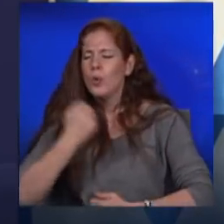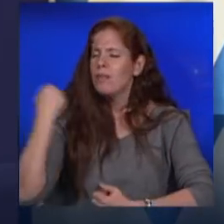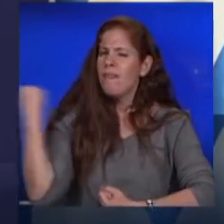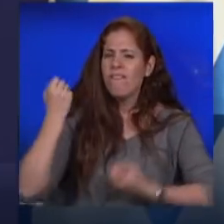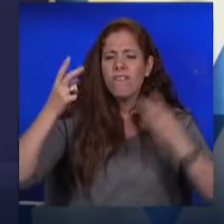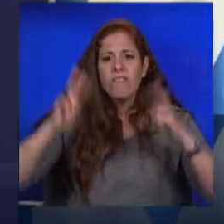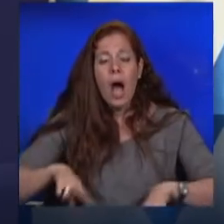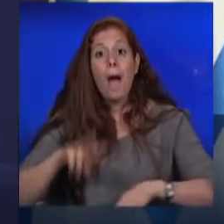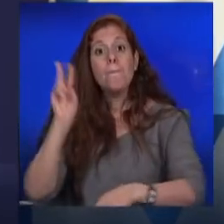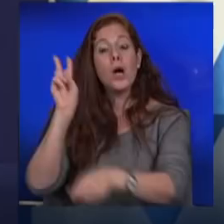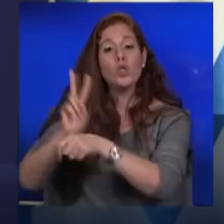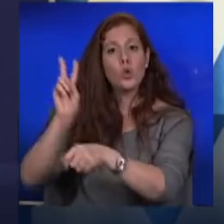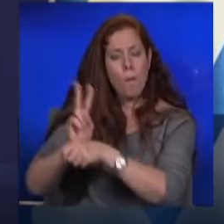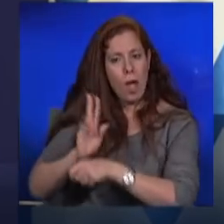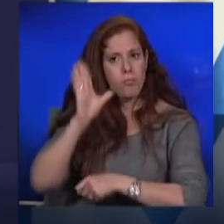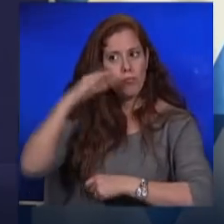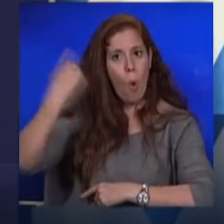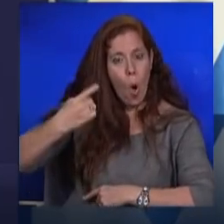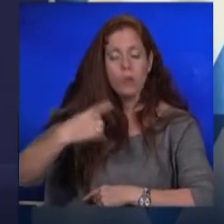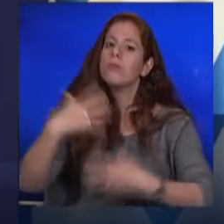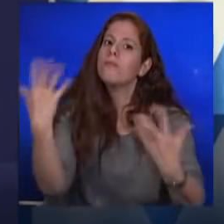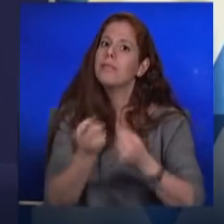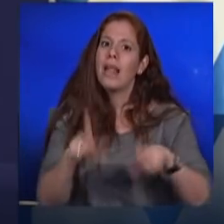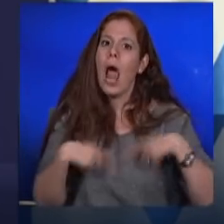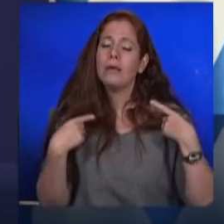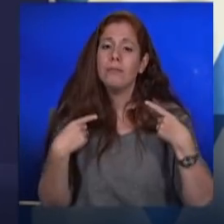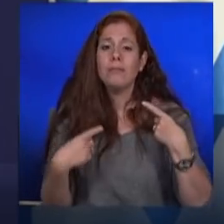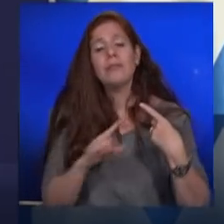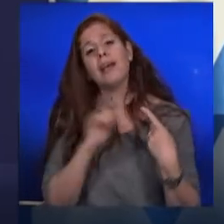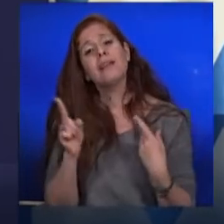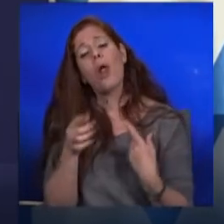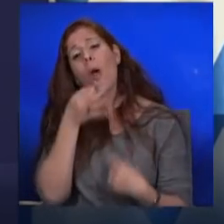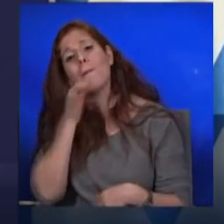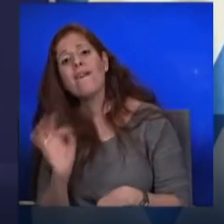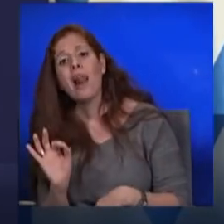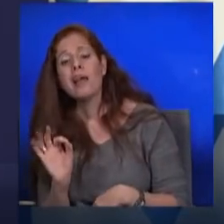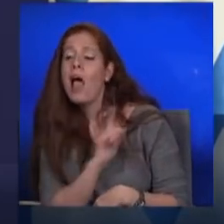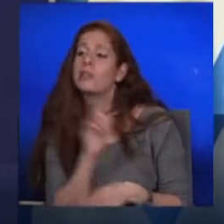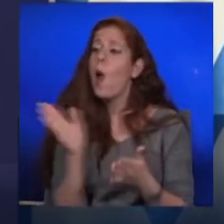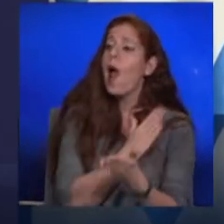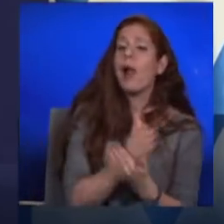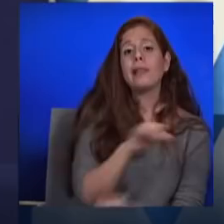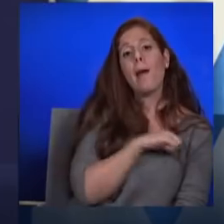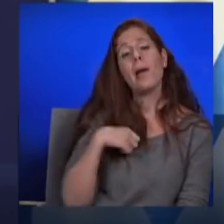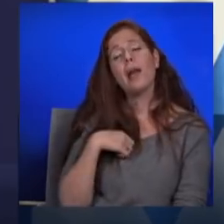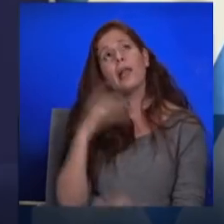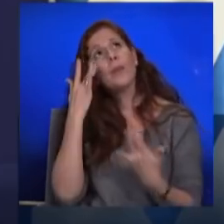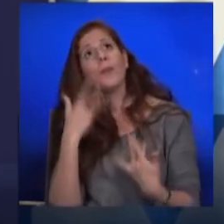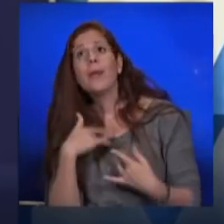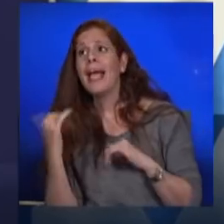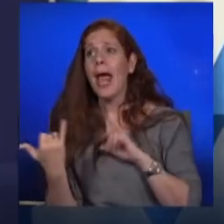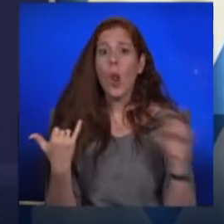ההוראות, מציל חיים. זה לא פריבילגיה, זה לא החלטה פרטית, זה חובה